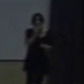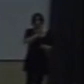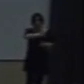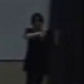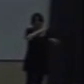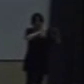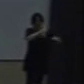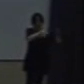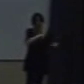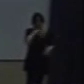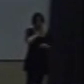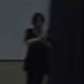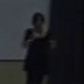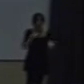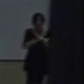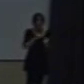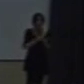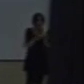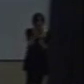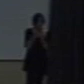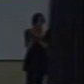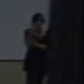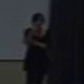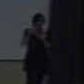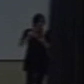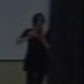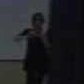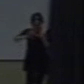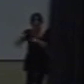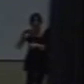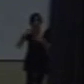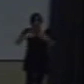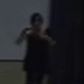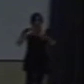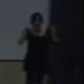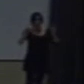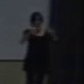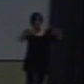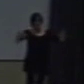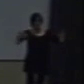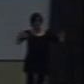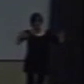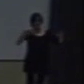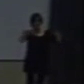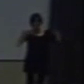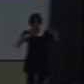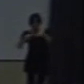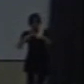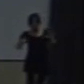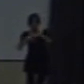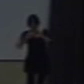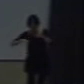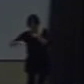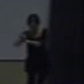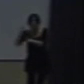vull dir, no cal, molts diaris, el problema que tenen encara, o molts mitjans, solen fer titulars d'aquest tipus i et posen un link a la seva web per fer una mica